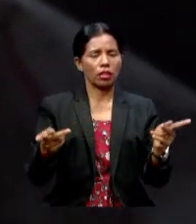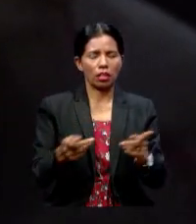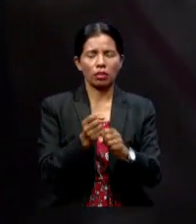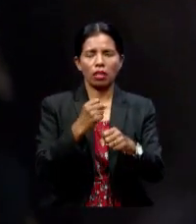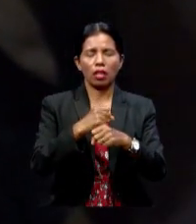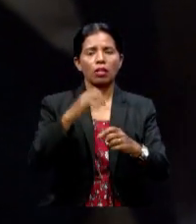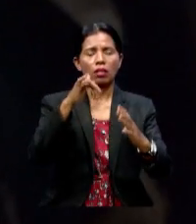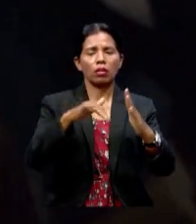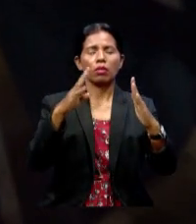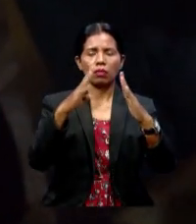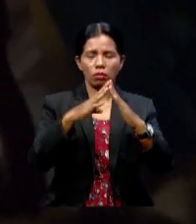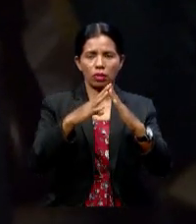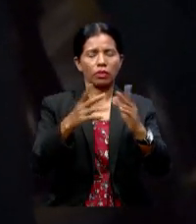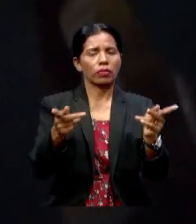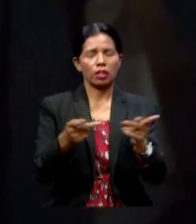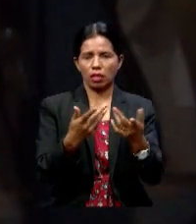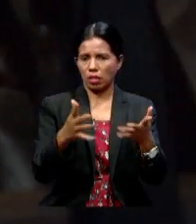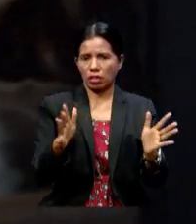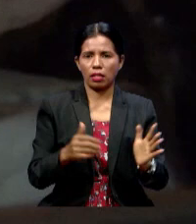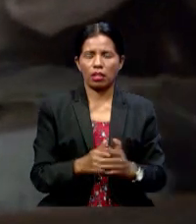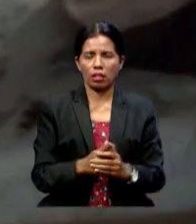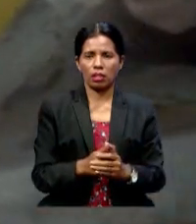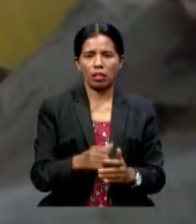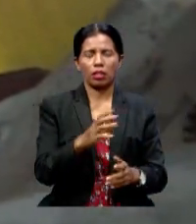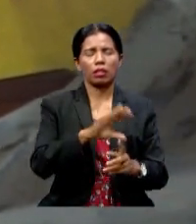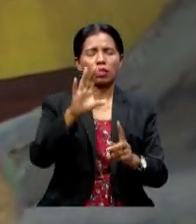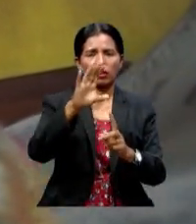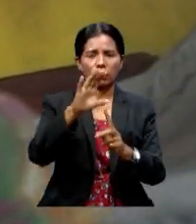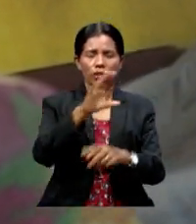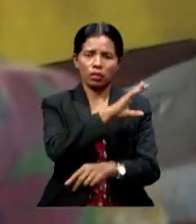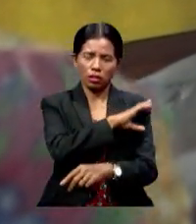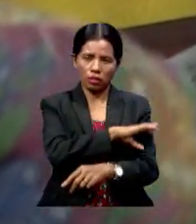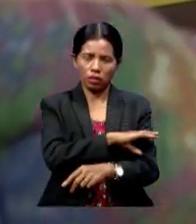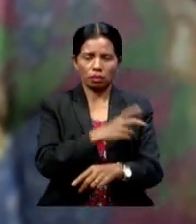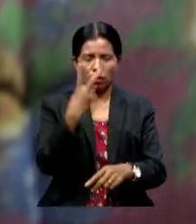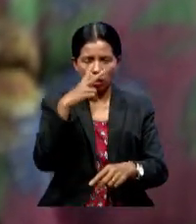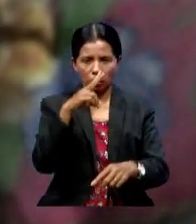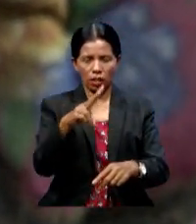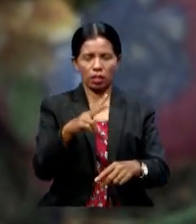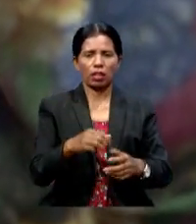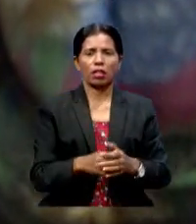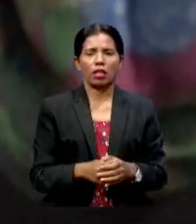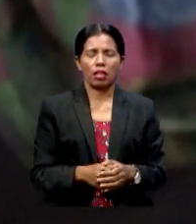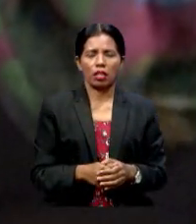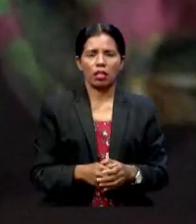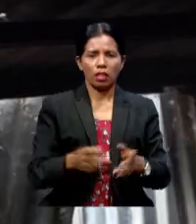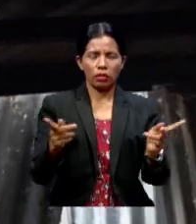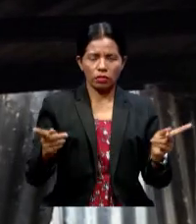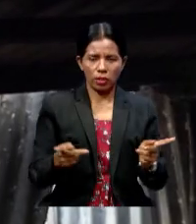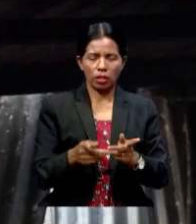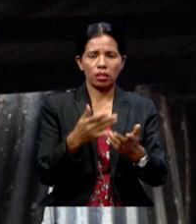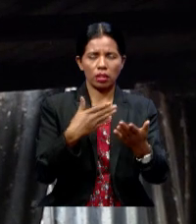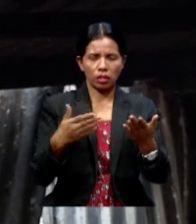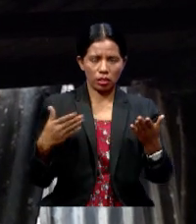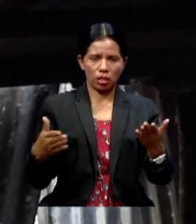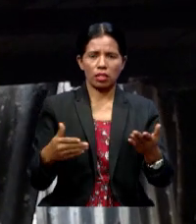ting pale na ba tamba ane sir sirne sirne sirne mare utpe mare sasane ane